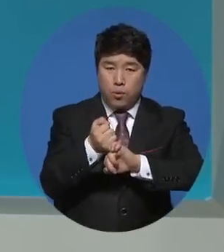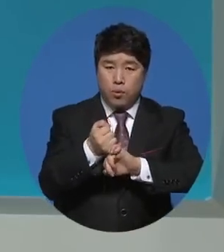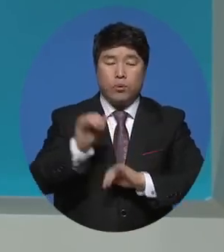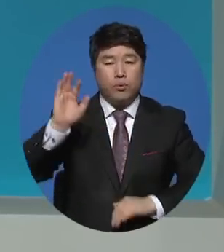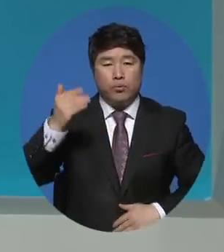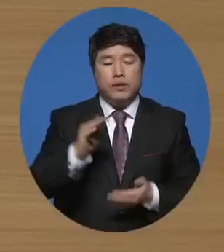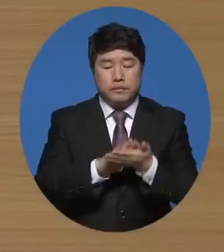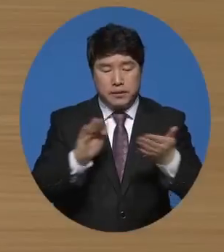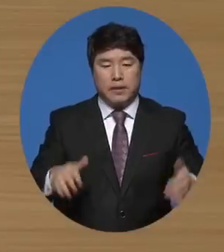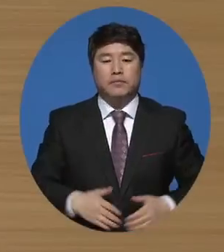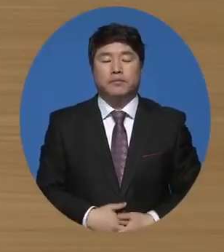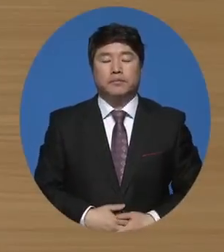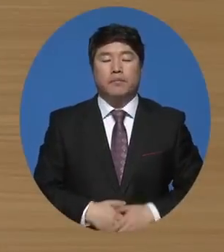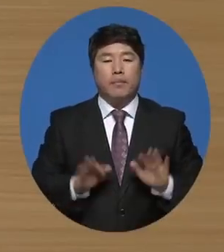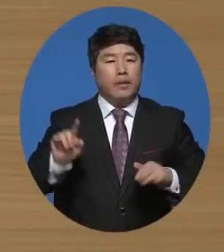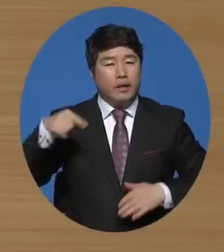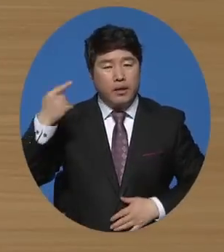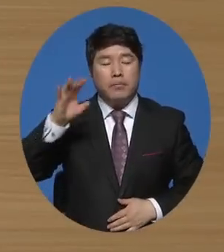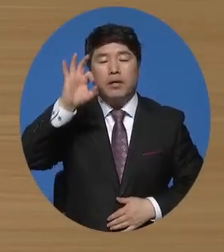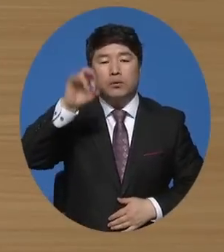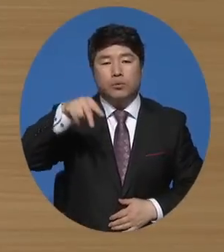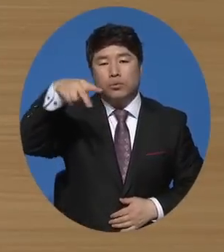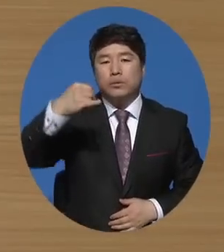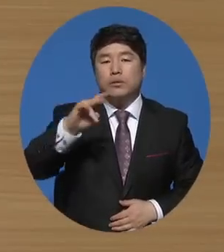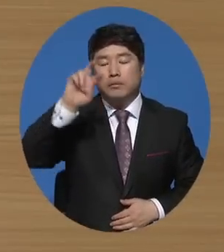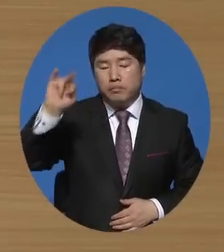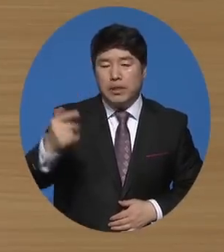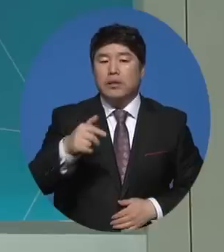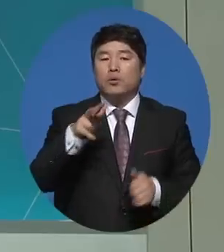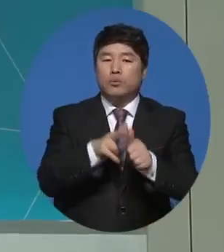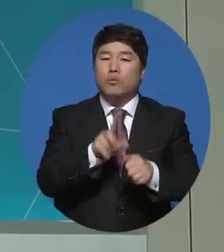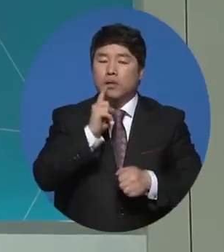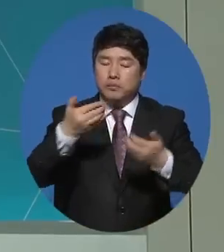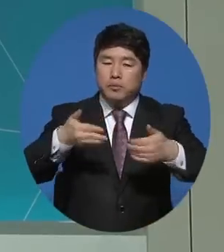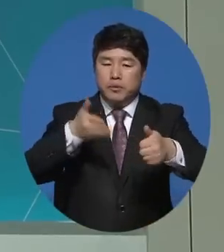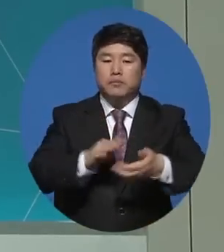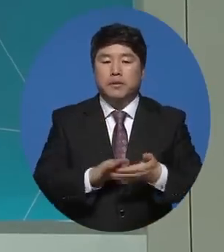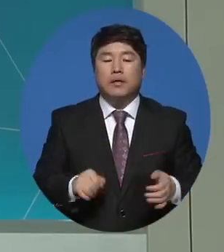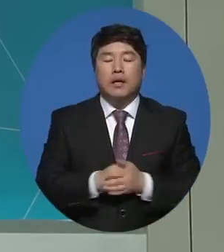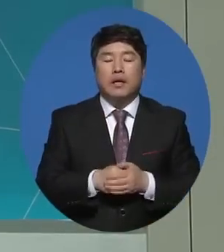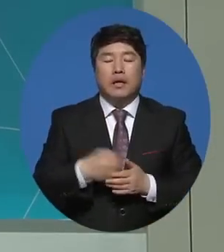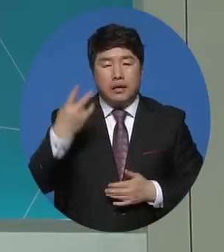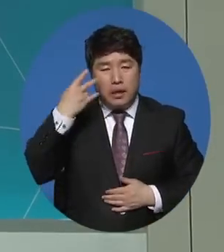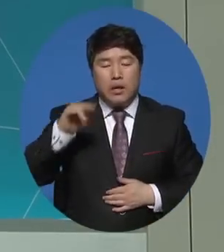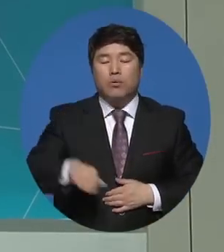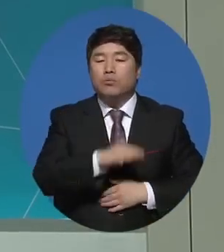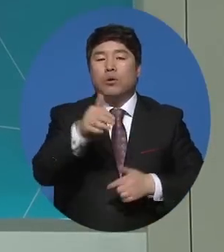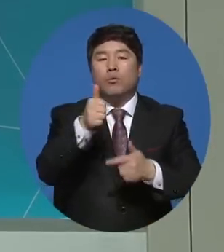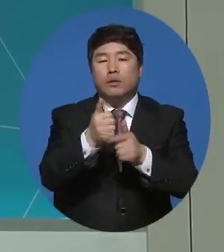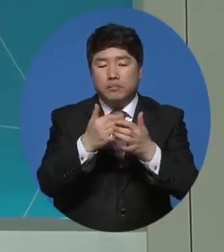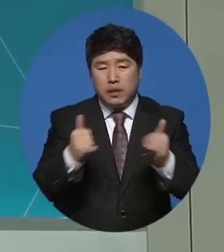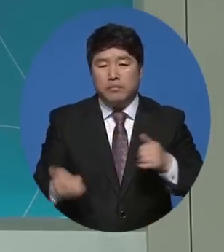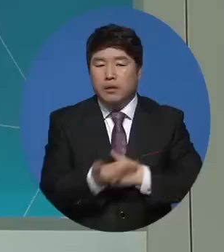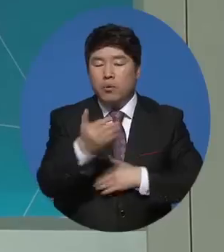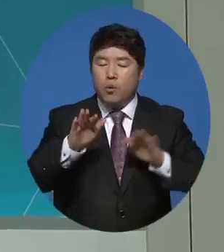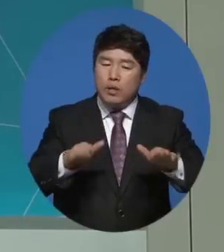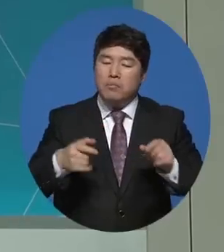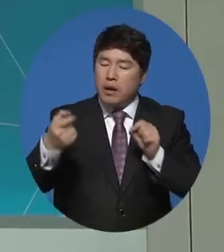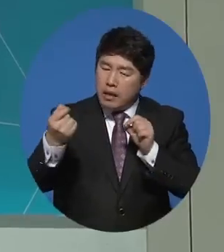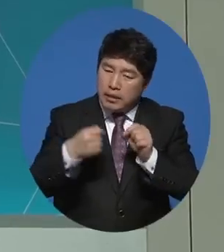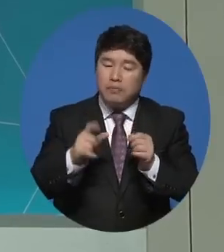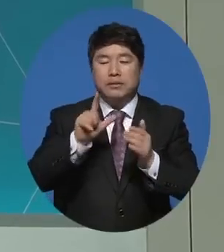되겠습니다 네이어서 유승민 후보 얘기해 주시죠 예 우리 호나인 여러분 정말 오늘 짧은